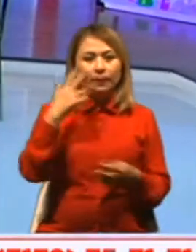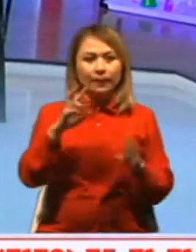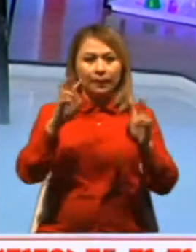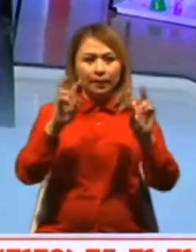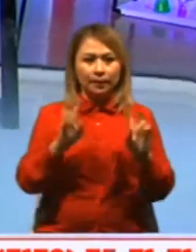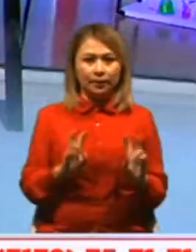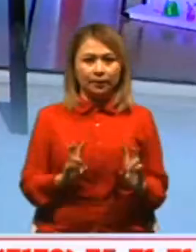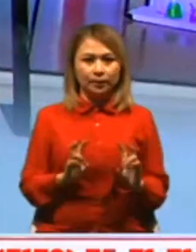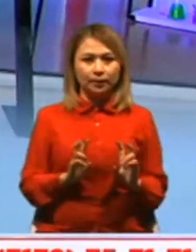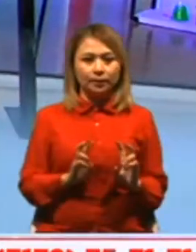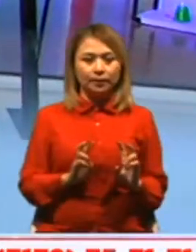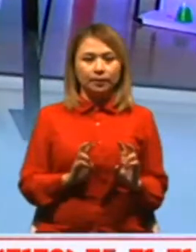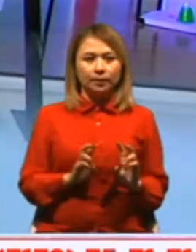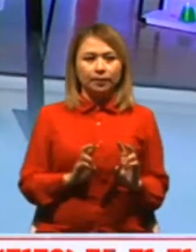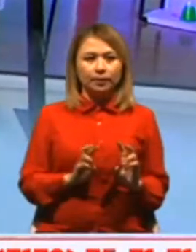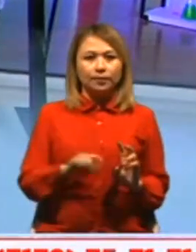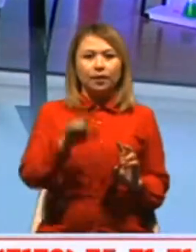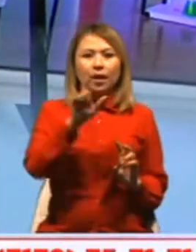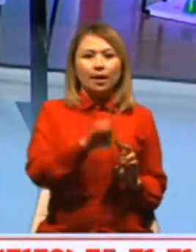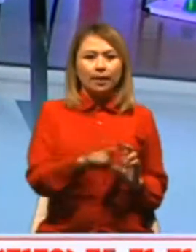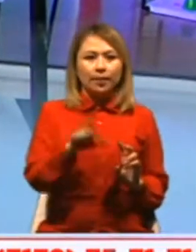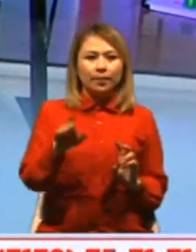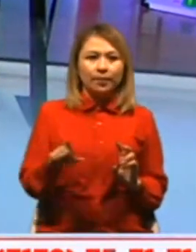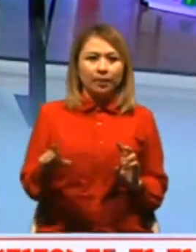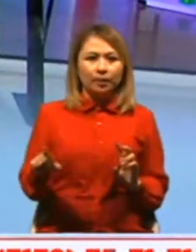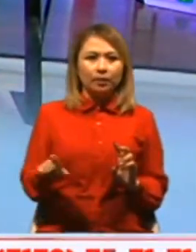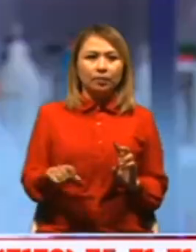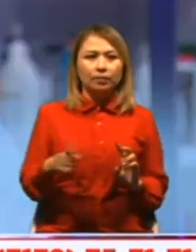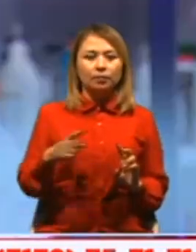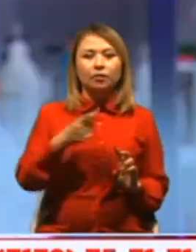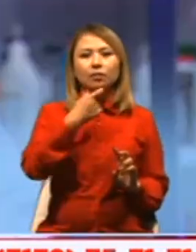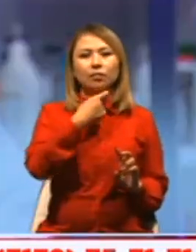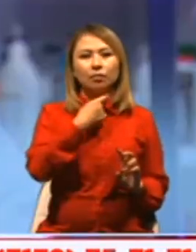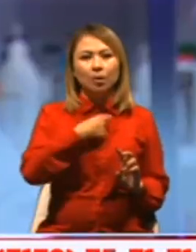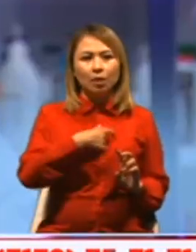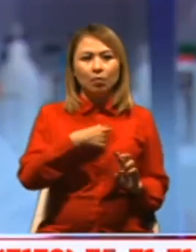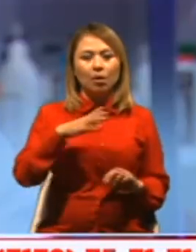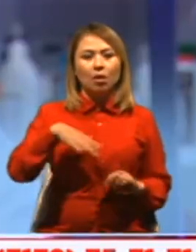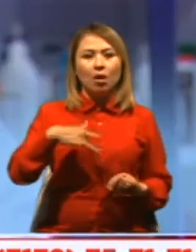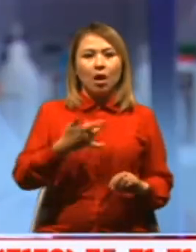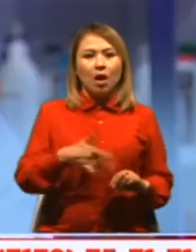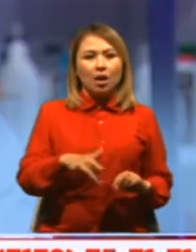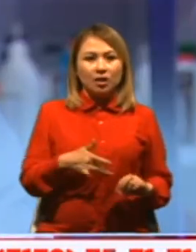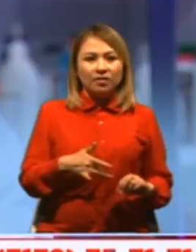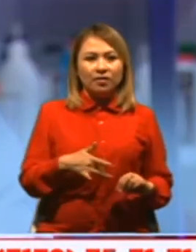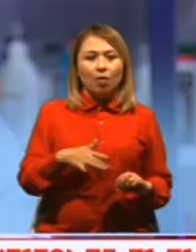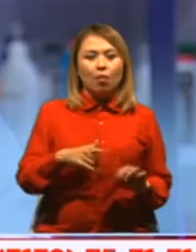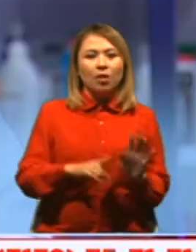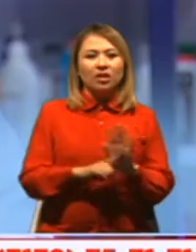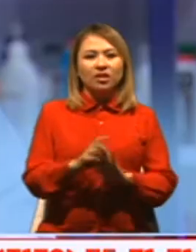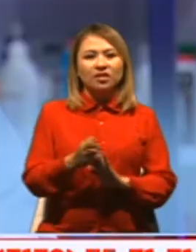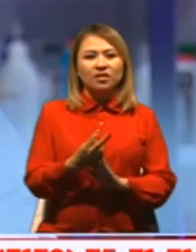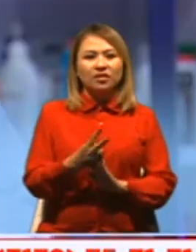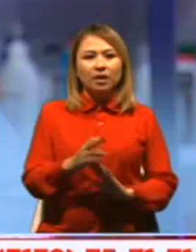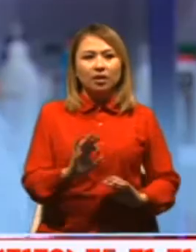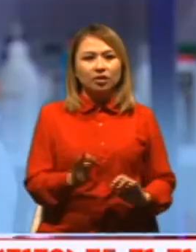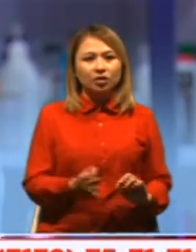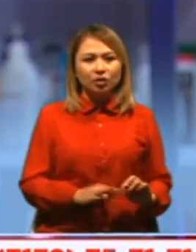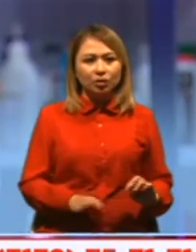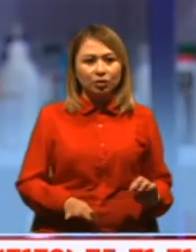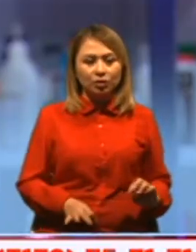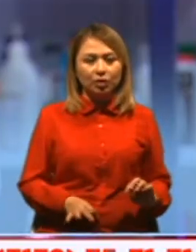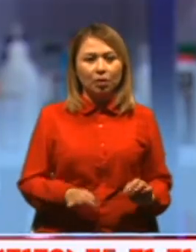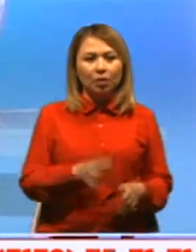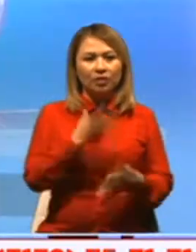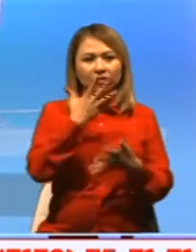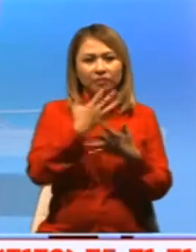ішкен кезде, яғни адамдарға бірінші өң ішіне, және одан кейін барып асқазанға, асқазаннан кейін 12 ішек, аш ішектерге